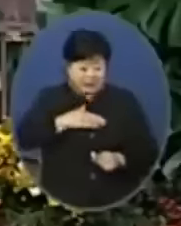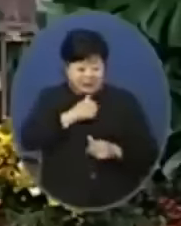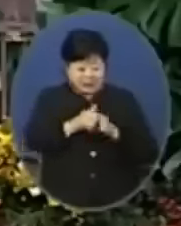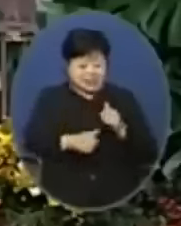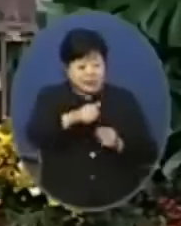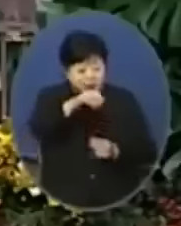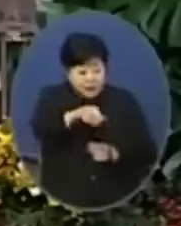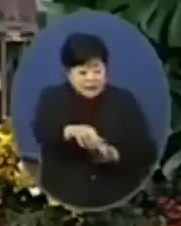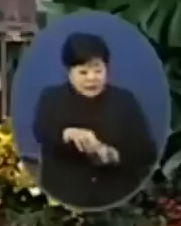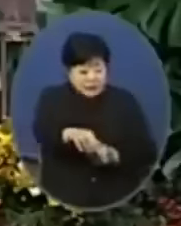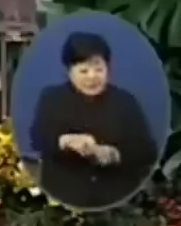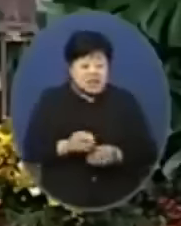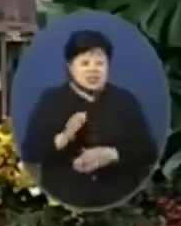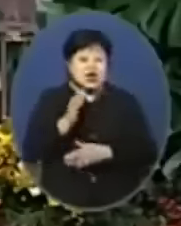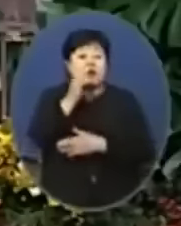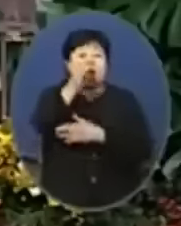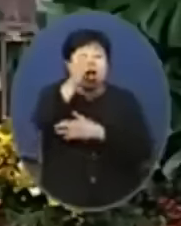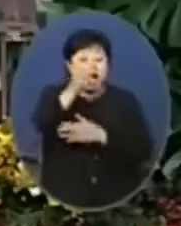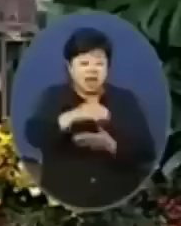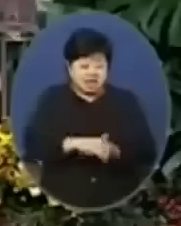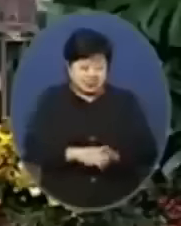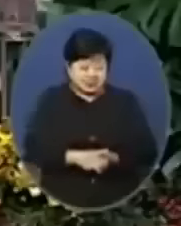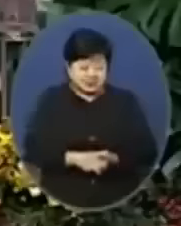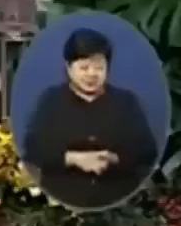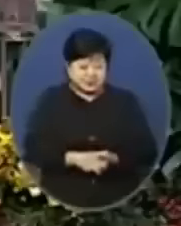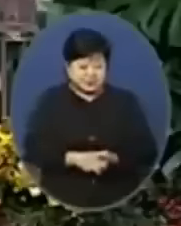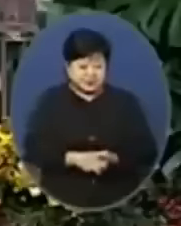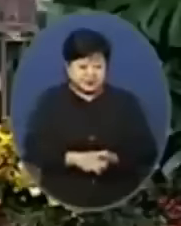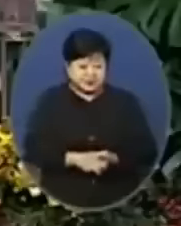하나님 앞에서 영광을